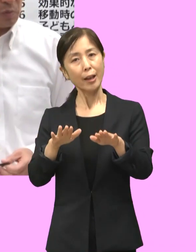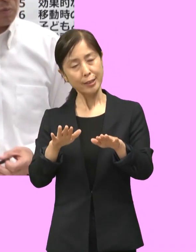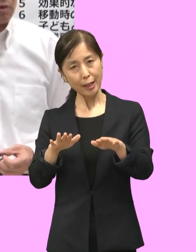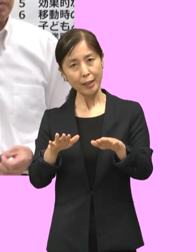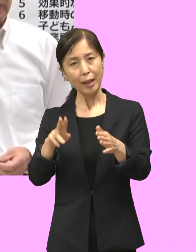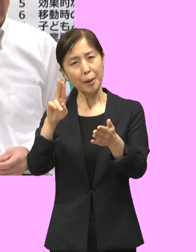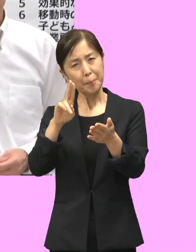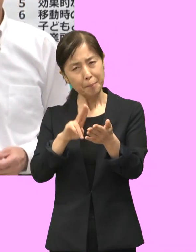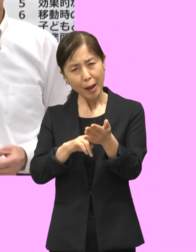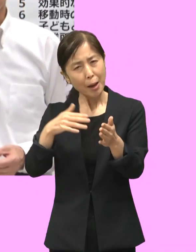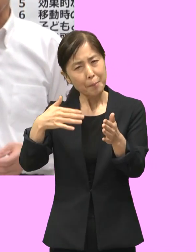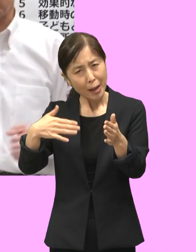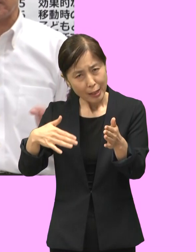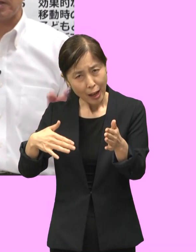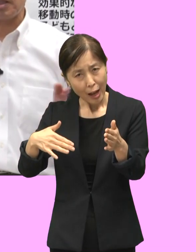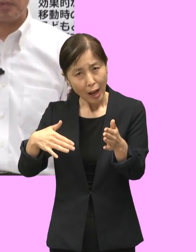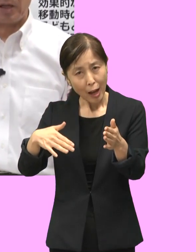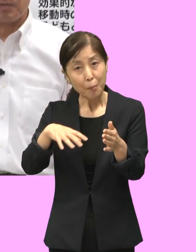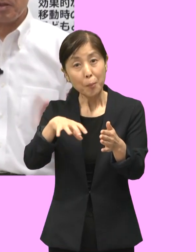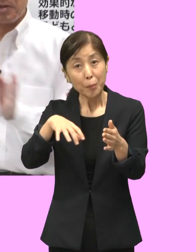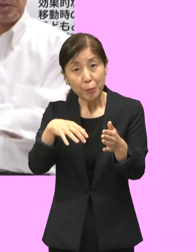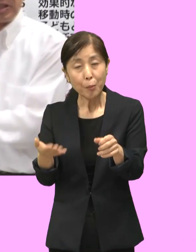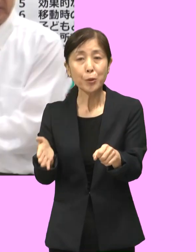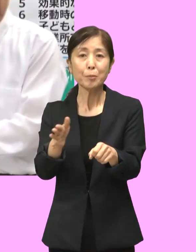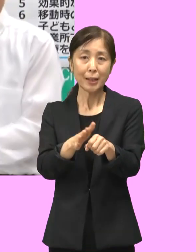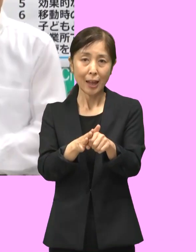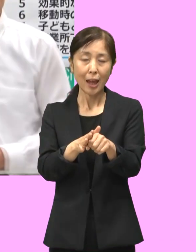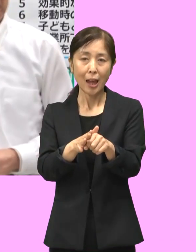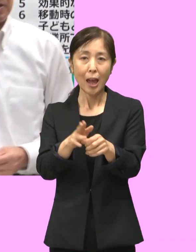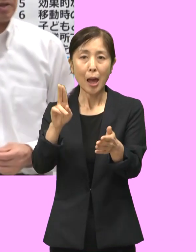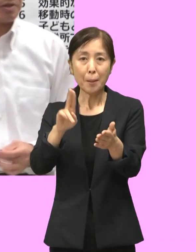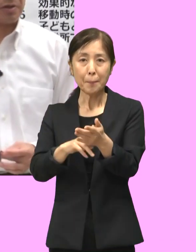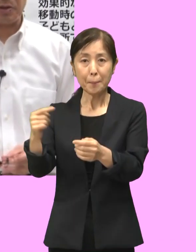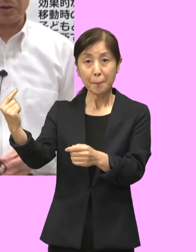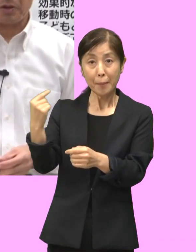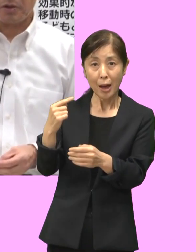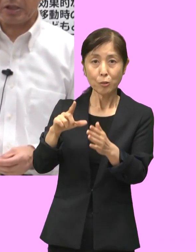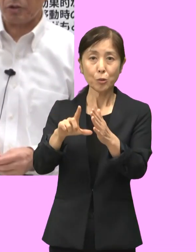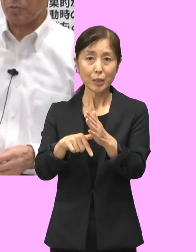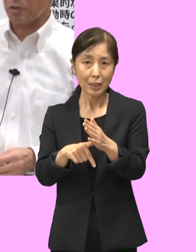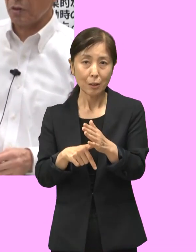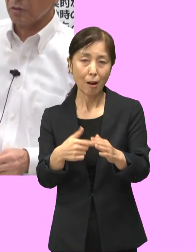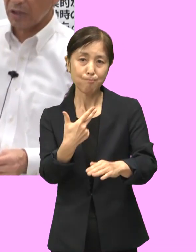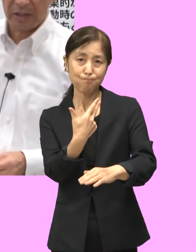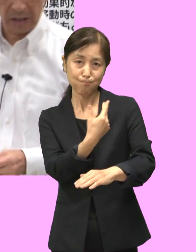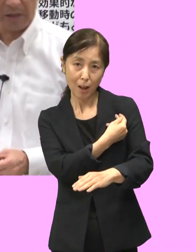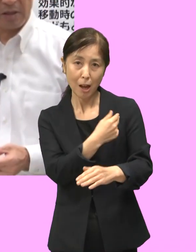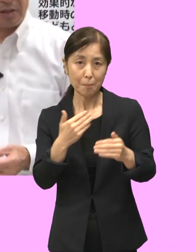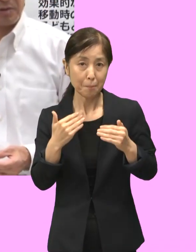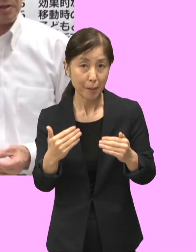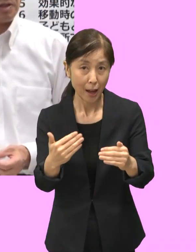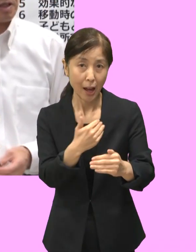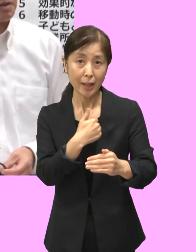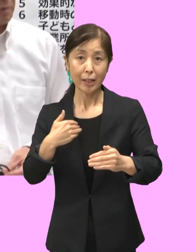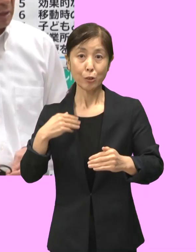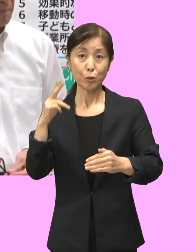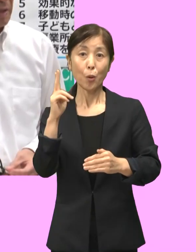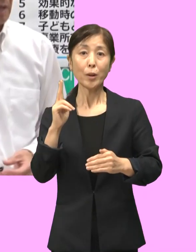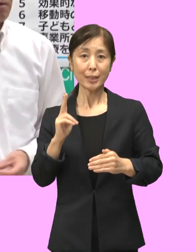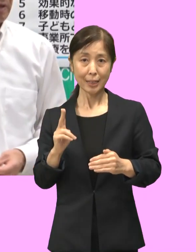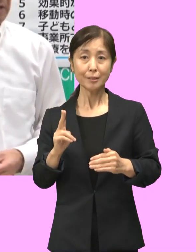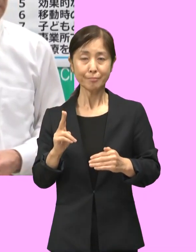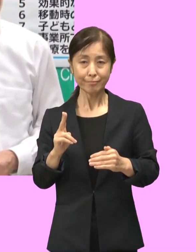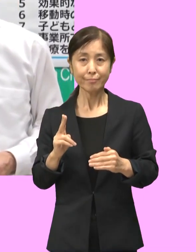決定の分も含めて決定されたならば、速やかにワクチン接種業務をさらに推進できる